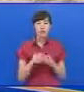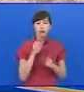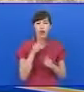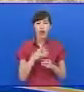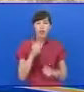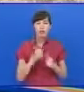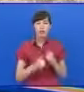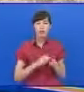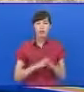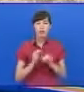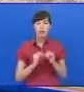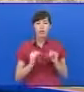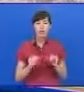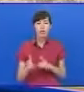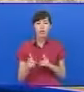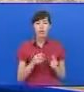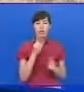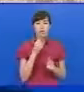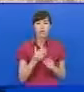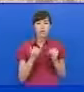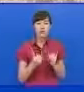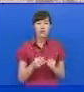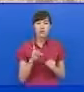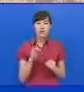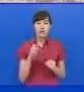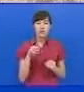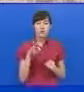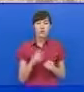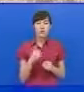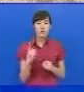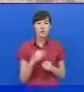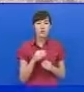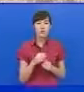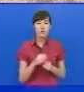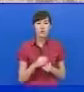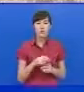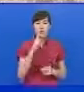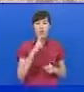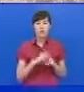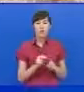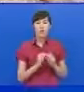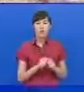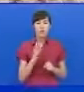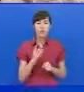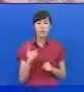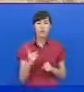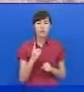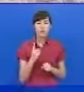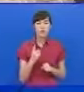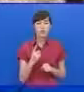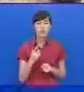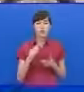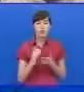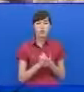жатыр. Балдардың ойындығы жақсы, мына қазір Ратбек ұлы бір балам бокстасы, Құдайым бұрса бірінші бойды ұтты. Енді